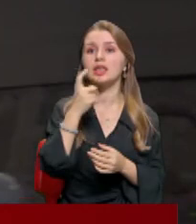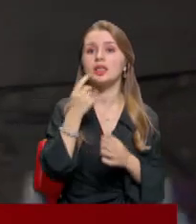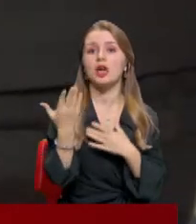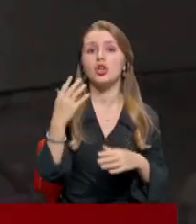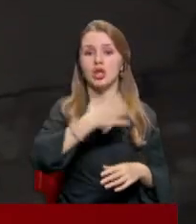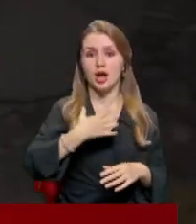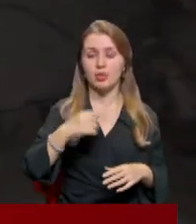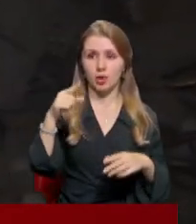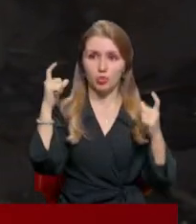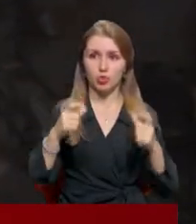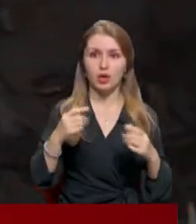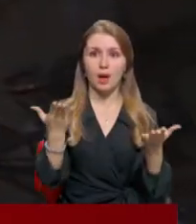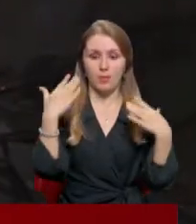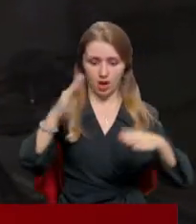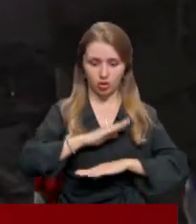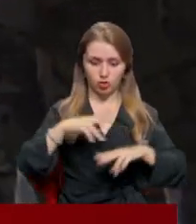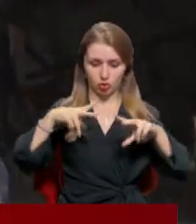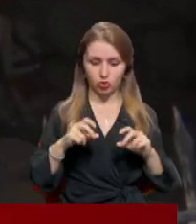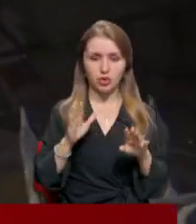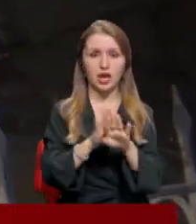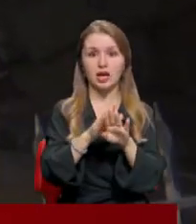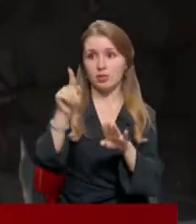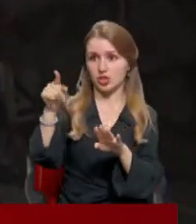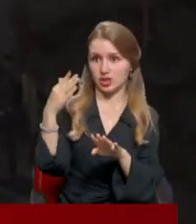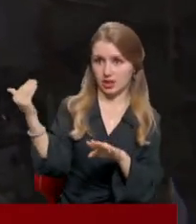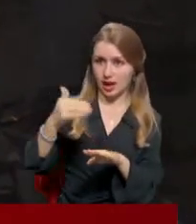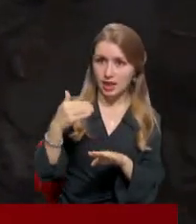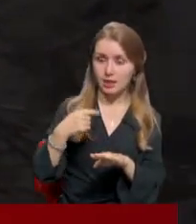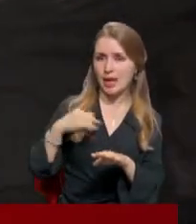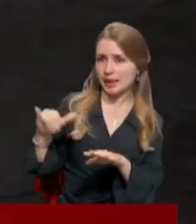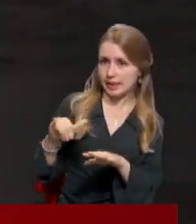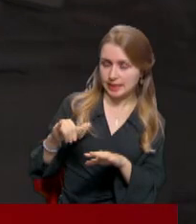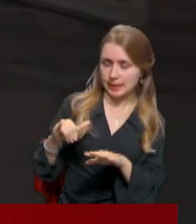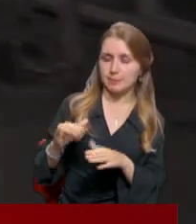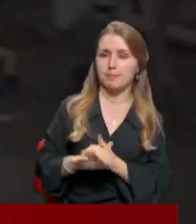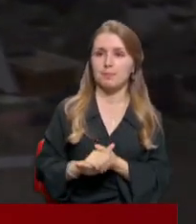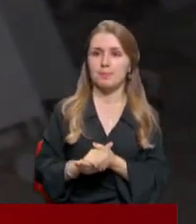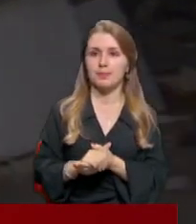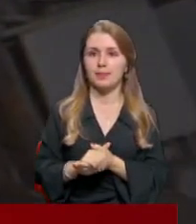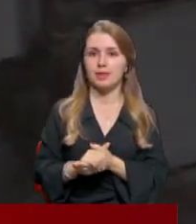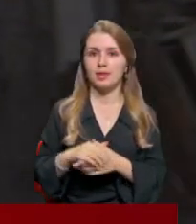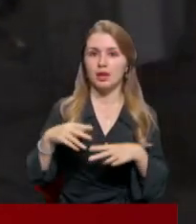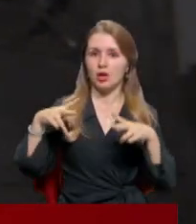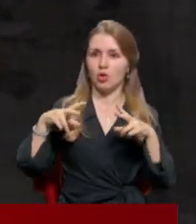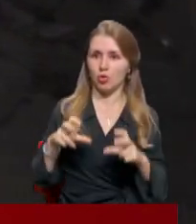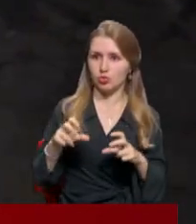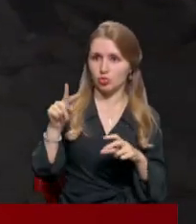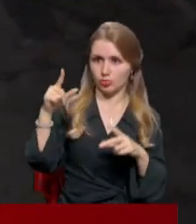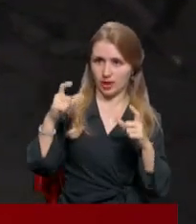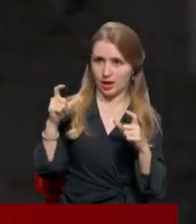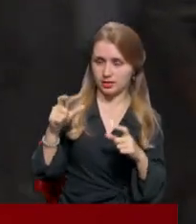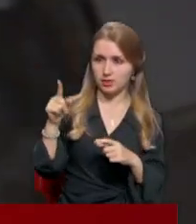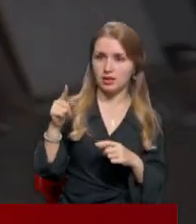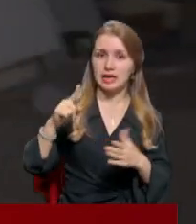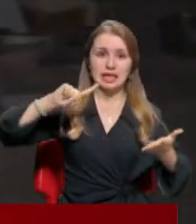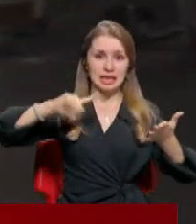biz annemle burada balkonda otururken kapıcımız geldi Molla. Ben de yanındaydım. İkametgahım da bura benim.